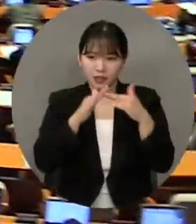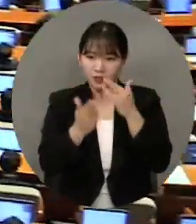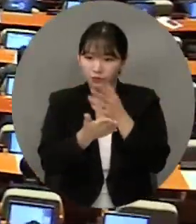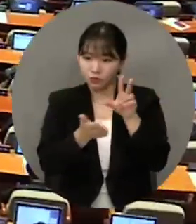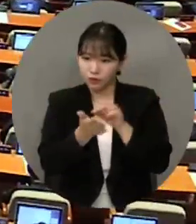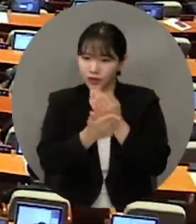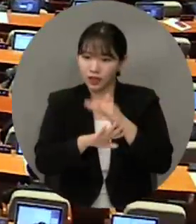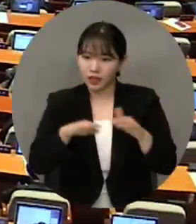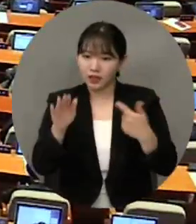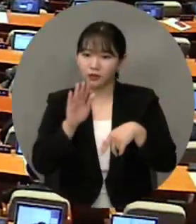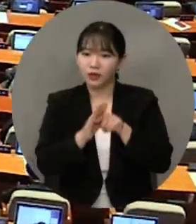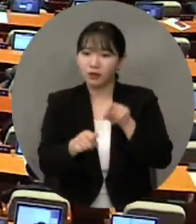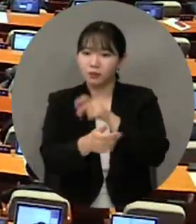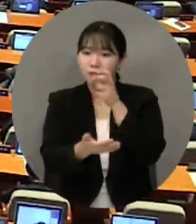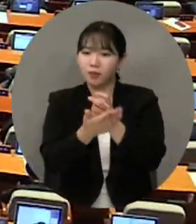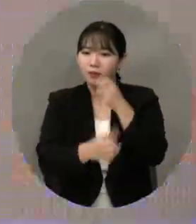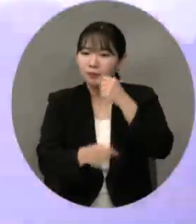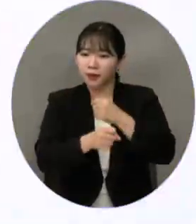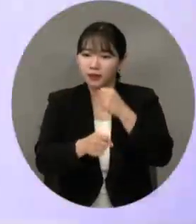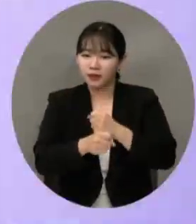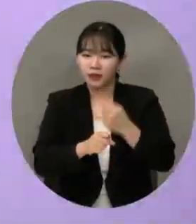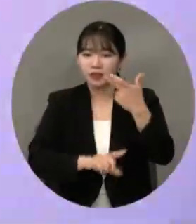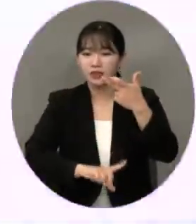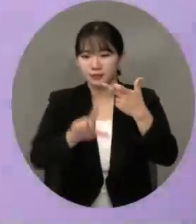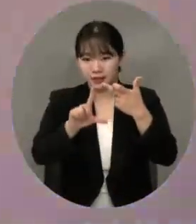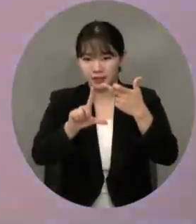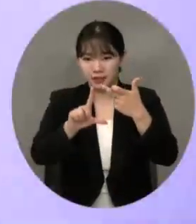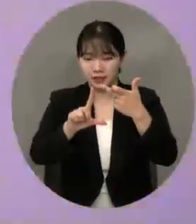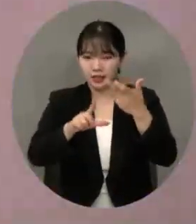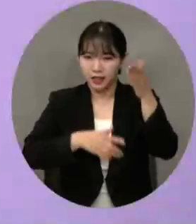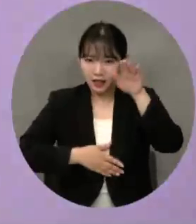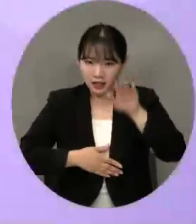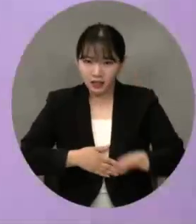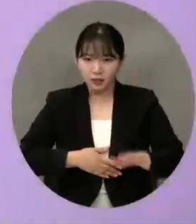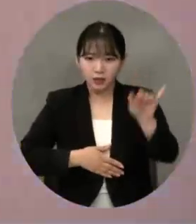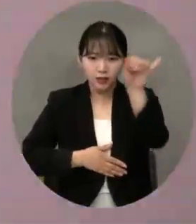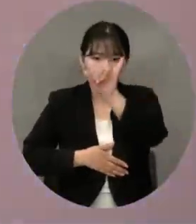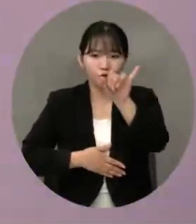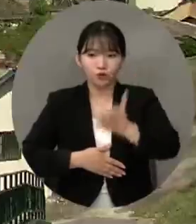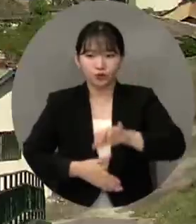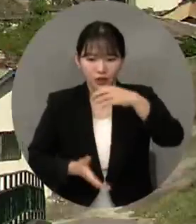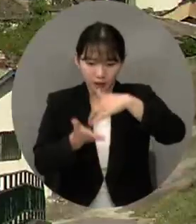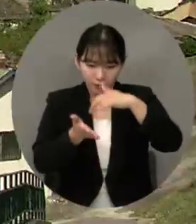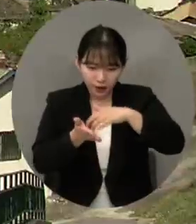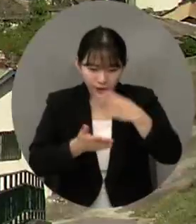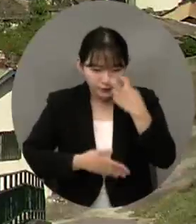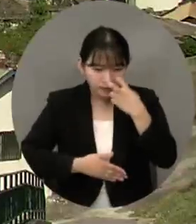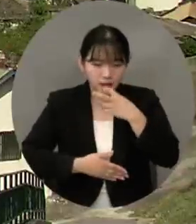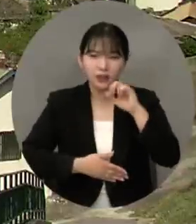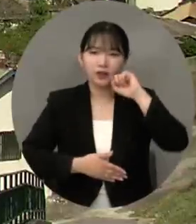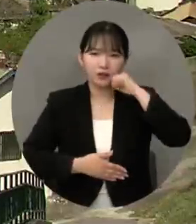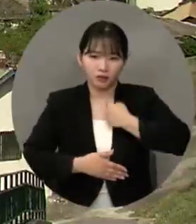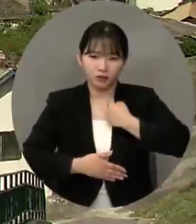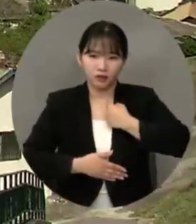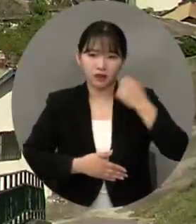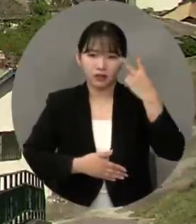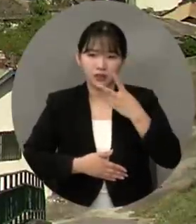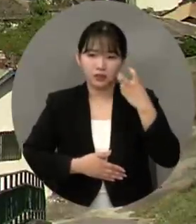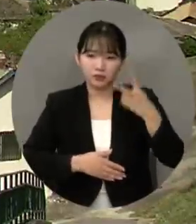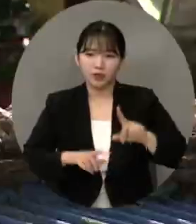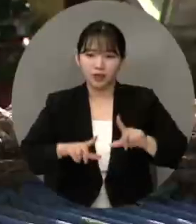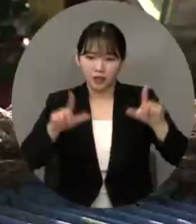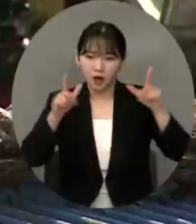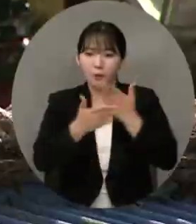위해 특별법을 만든 건 지난 2017년. 하지만 전국 단위 통계를 수집하는 데 어려움을 겪자